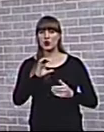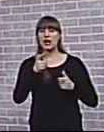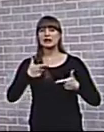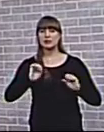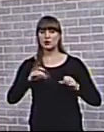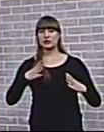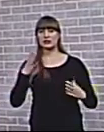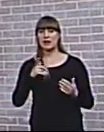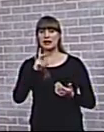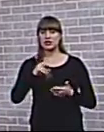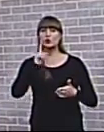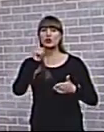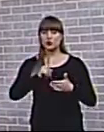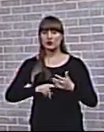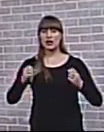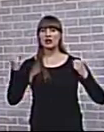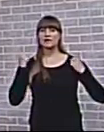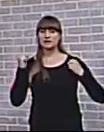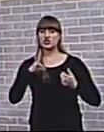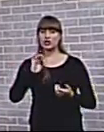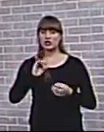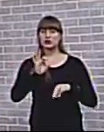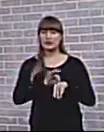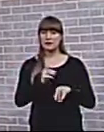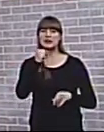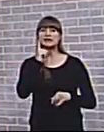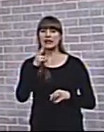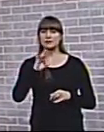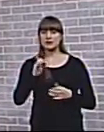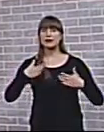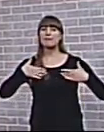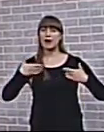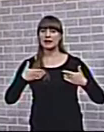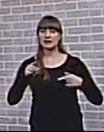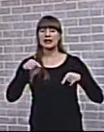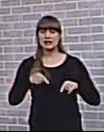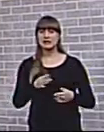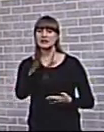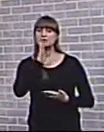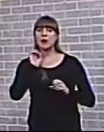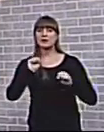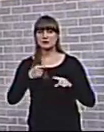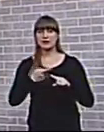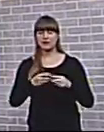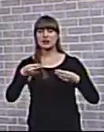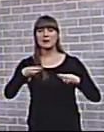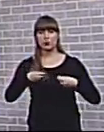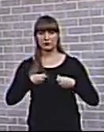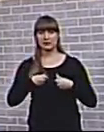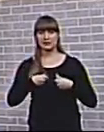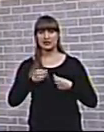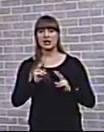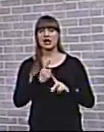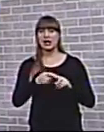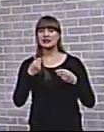заниматься? Эндокринологи уверяют, физические нагрузки для больных с сахарным диабетом полезны. И здесь мамы смогли в этом убедиться. Это